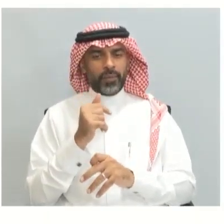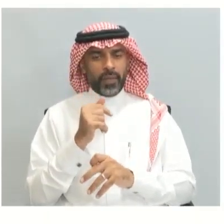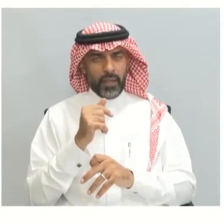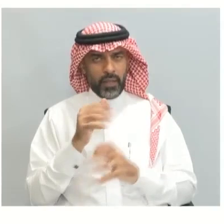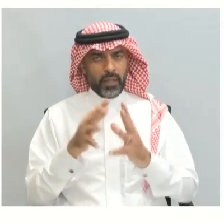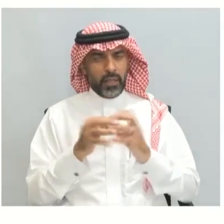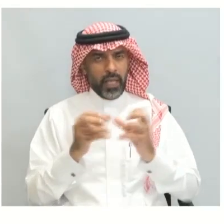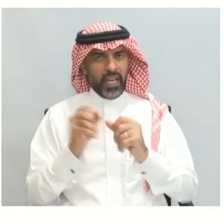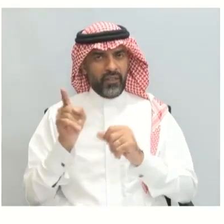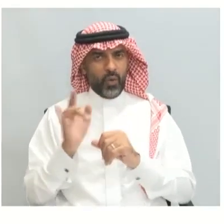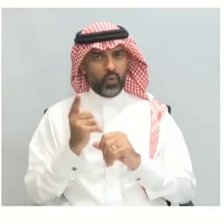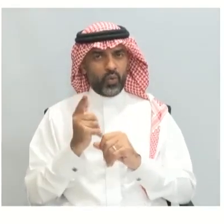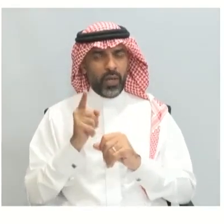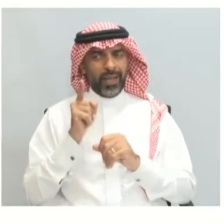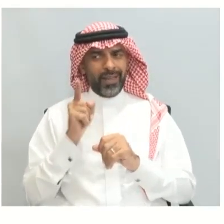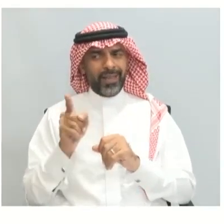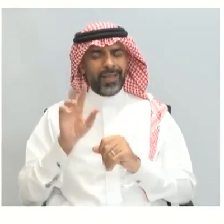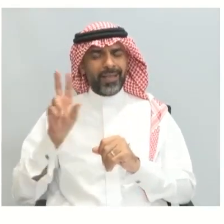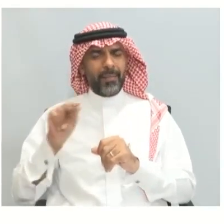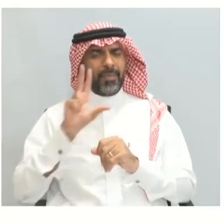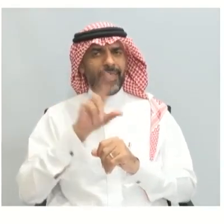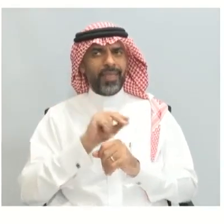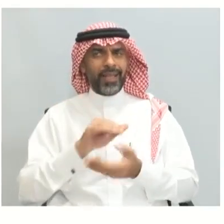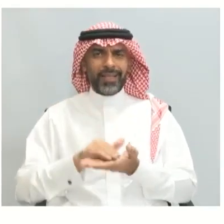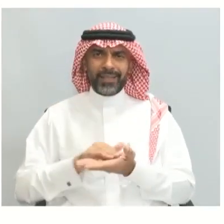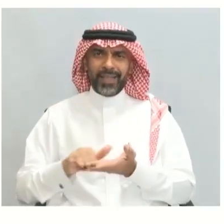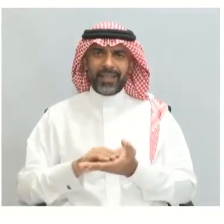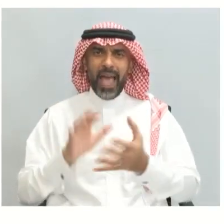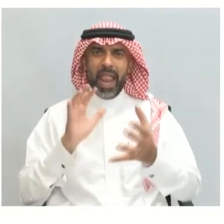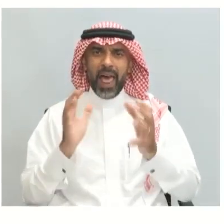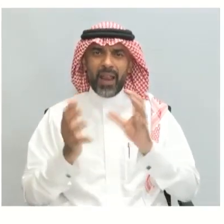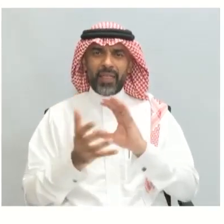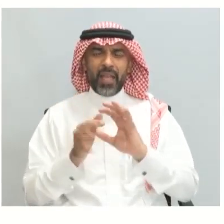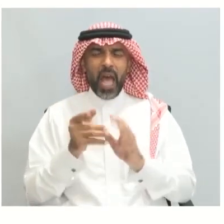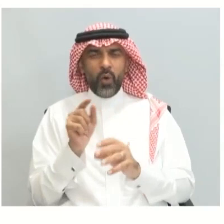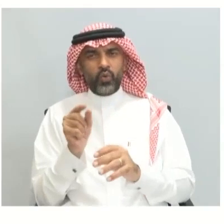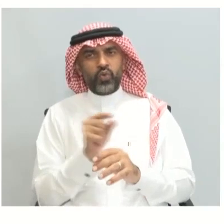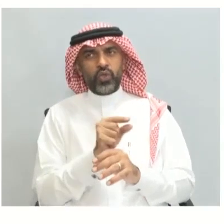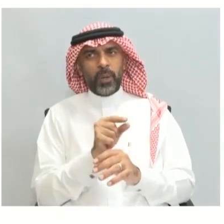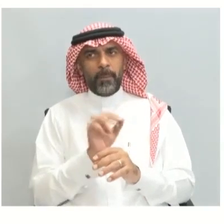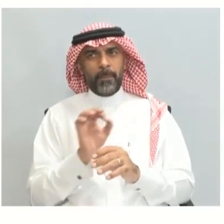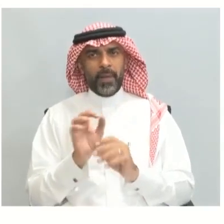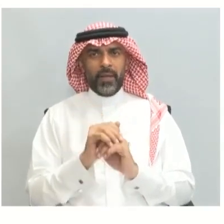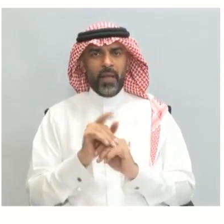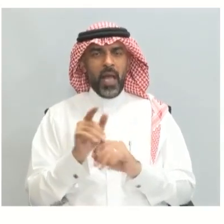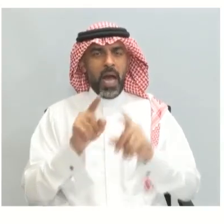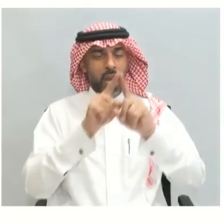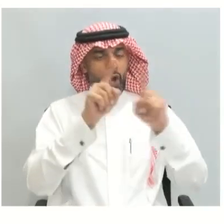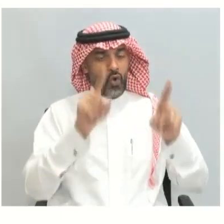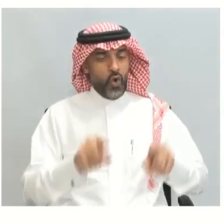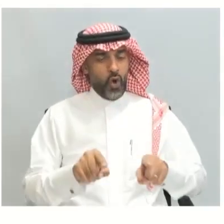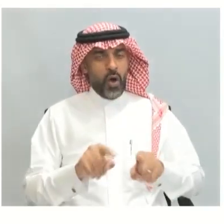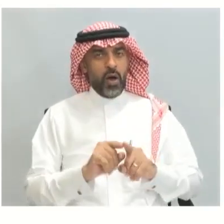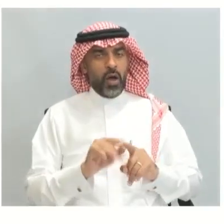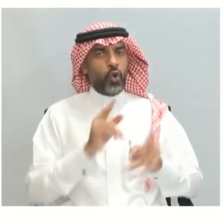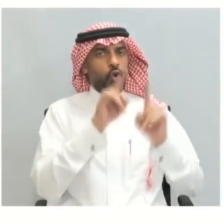على تعريف الخرائط هي تمثيل لسطح الكره الارضيه او لجزء من ممتازين على لوح مستوي من